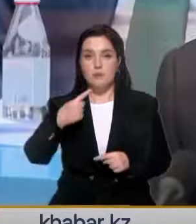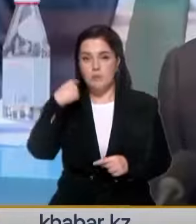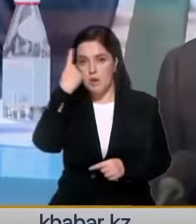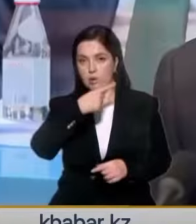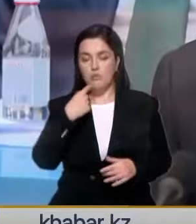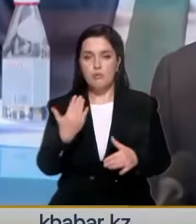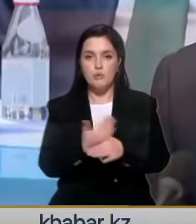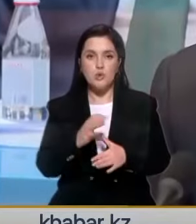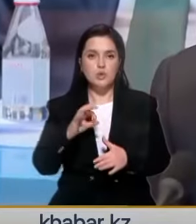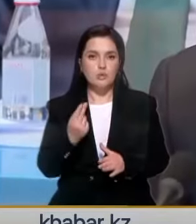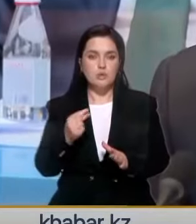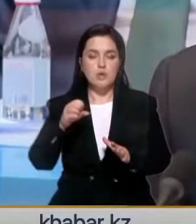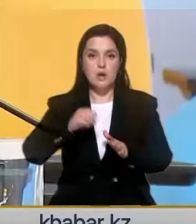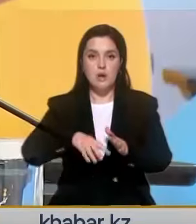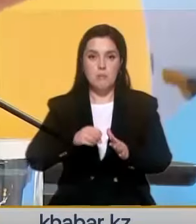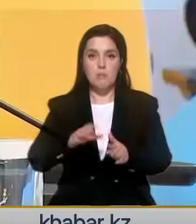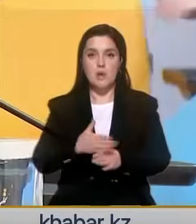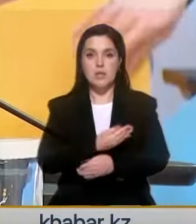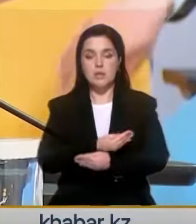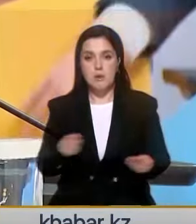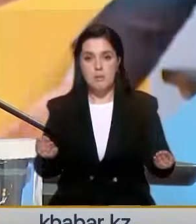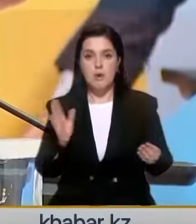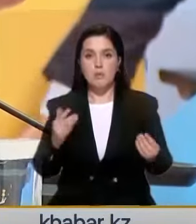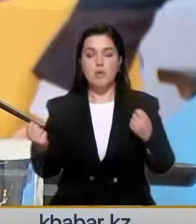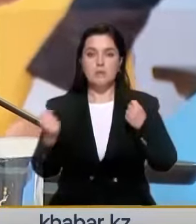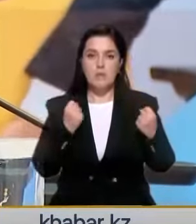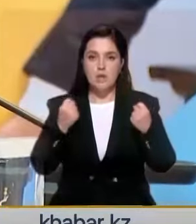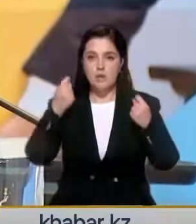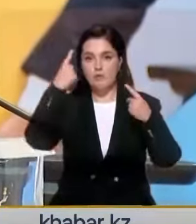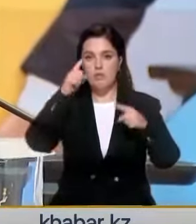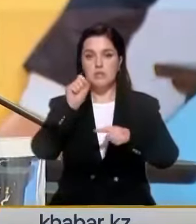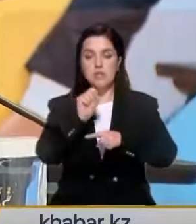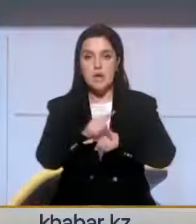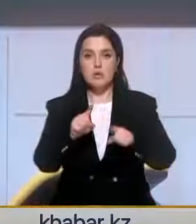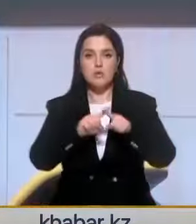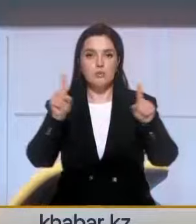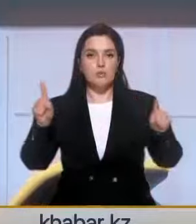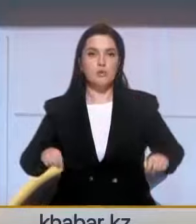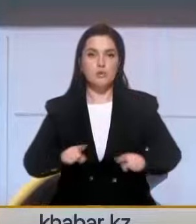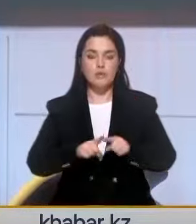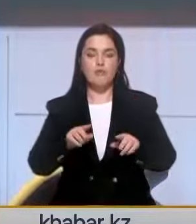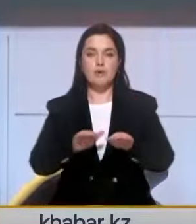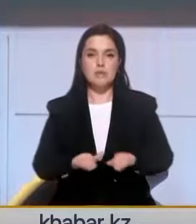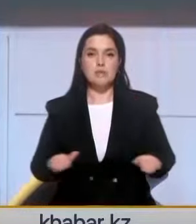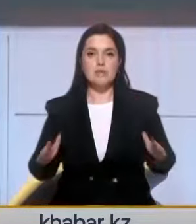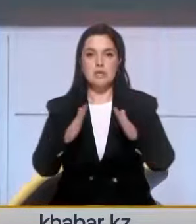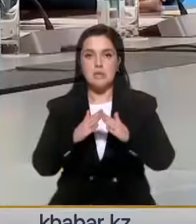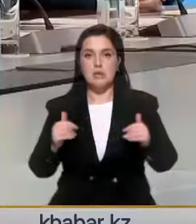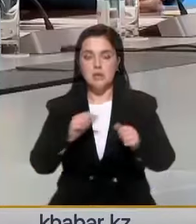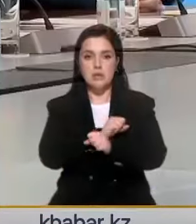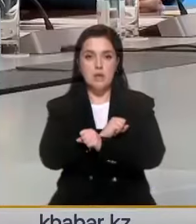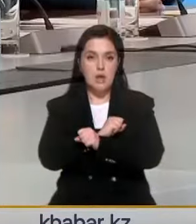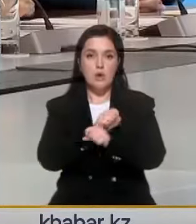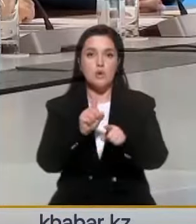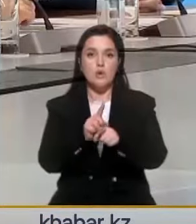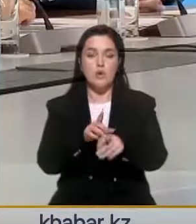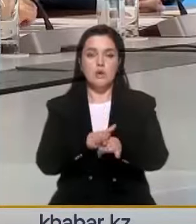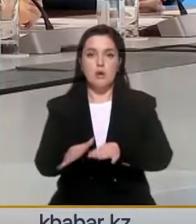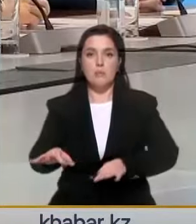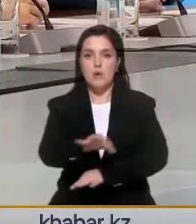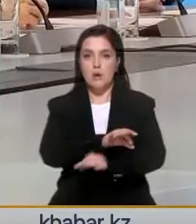социального кошелька планируют распределять спортивные и творческие заказы а также путёвки в детские лагеря в Министерстве финансов также реализует